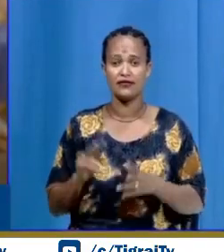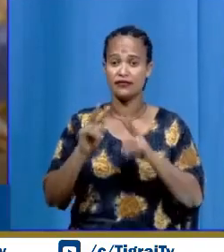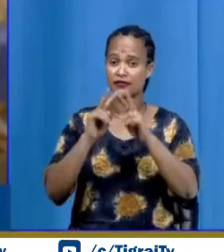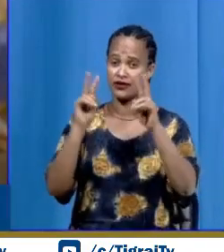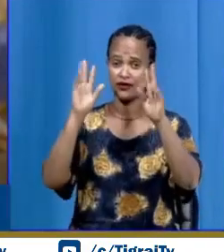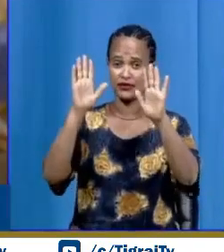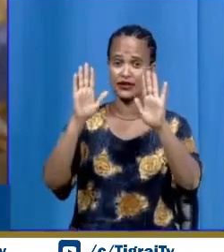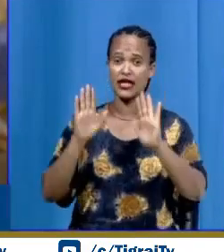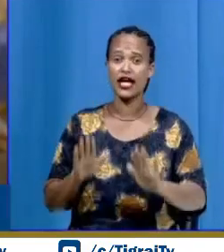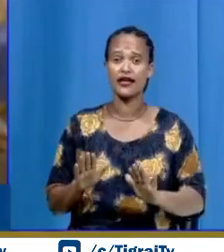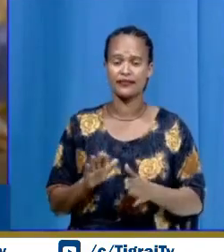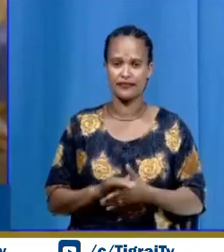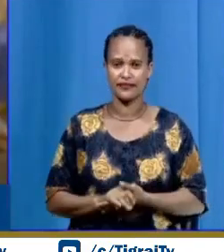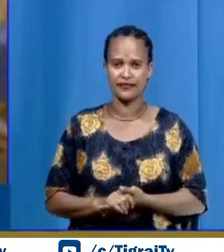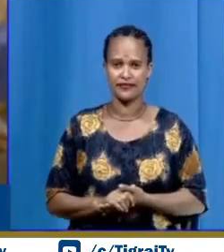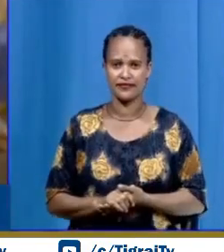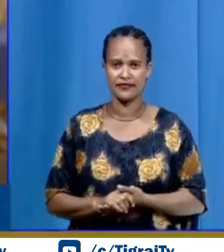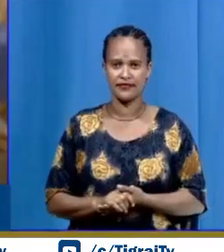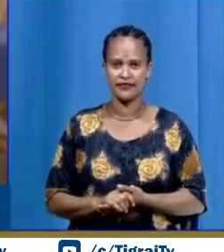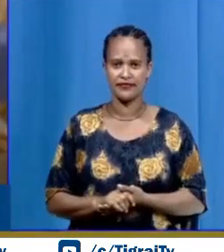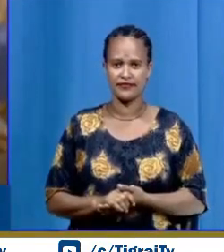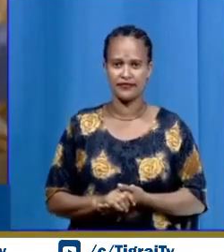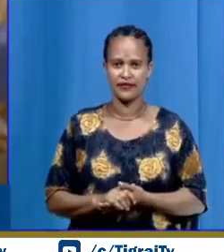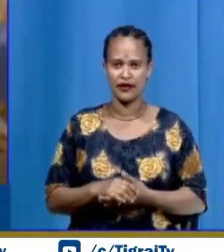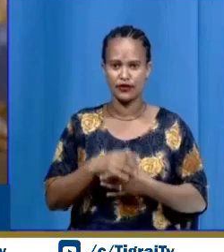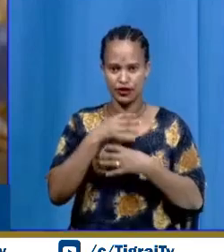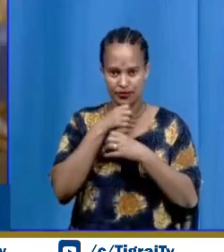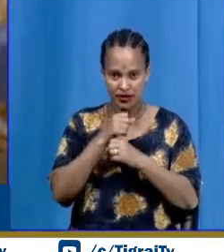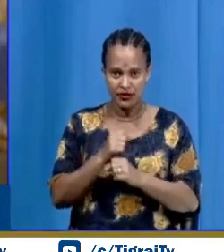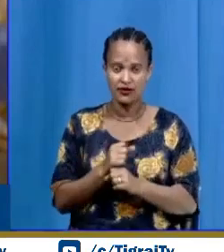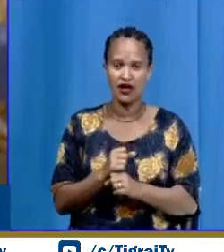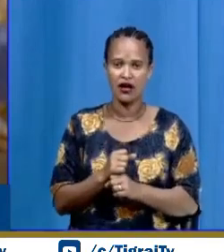ብጣዕሚ ትልገርም። ኣብ ሽምብሊና